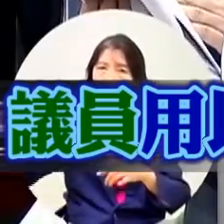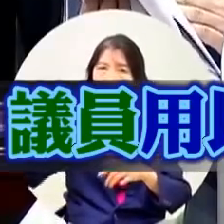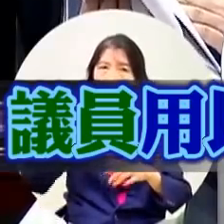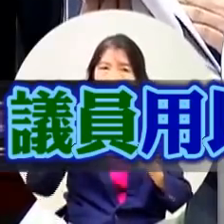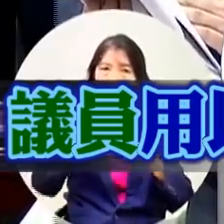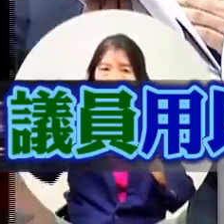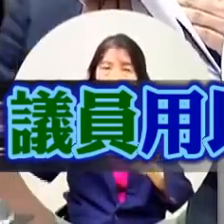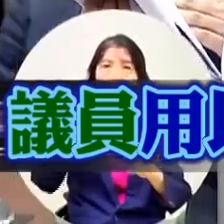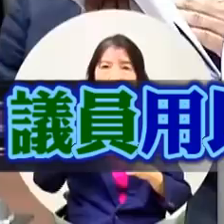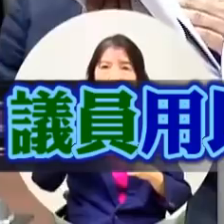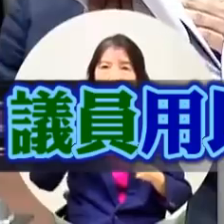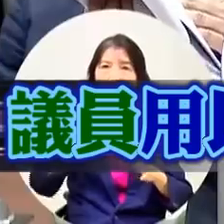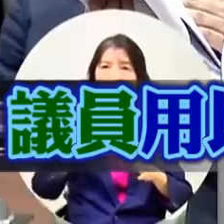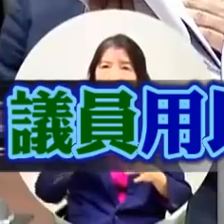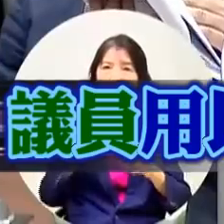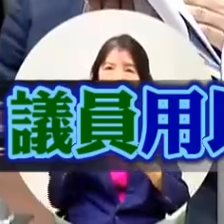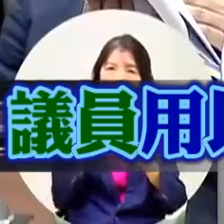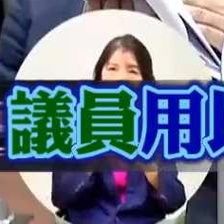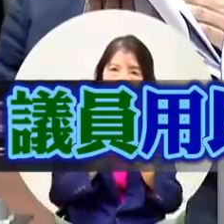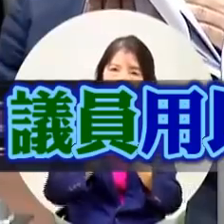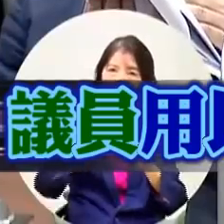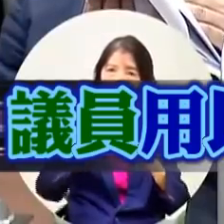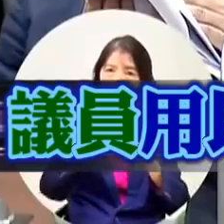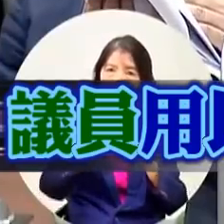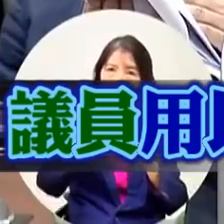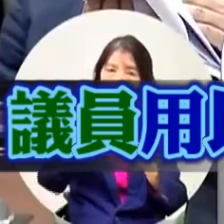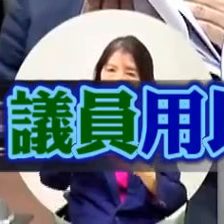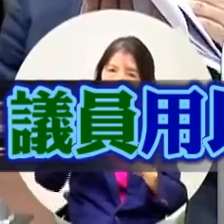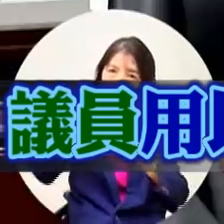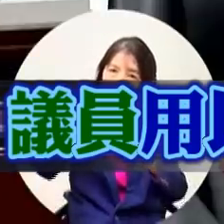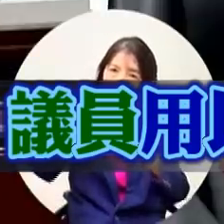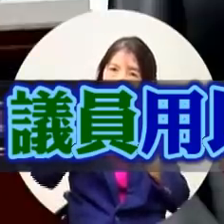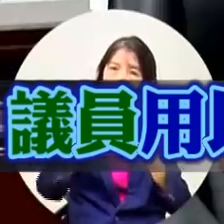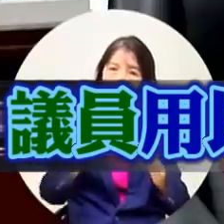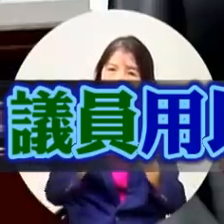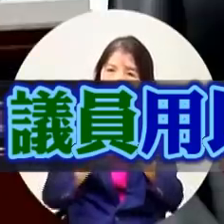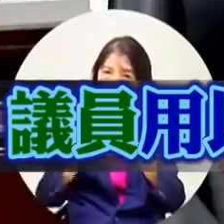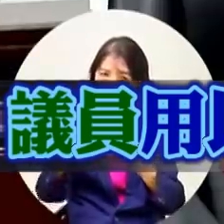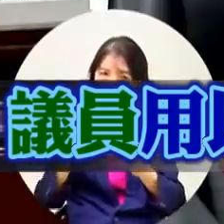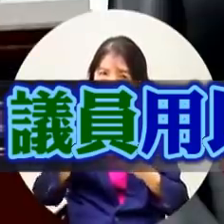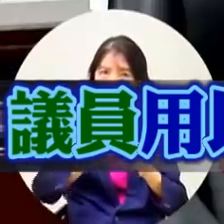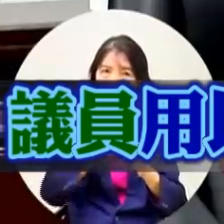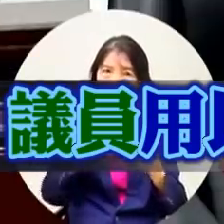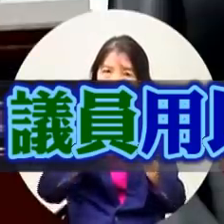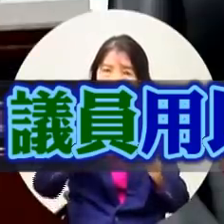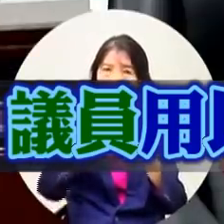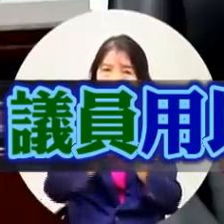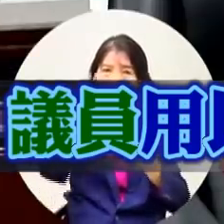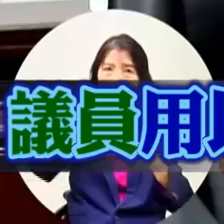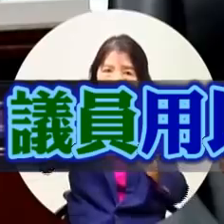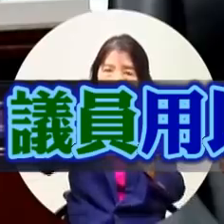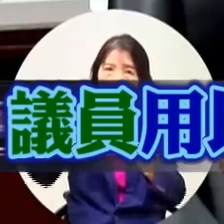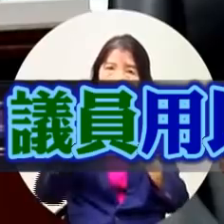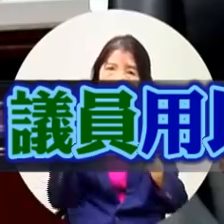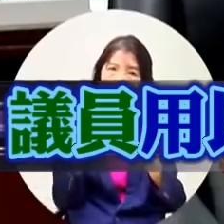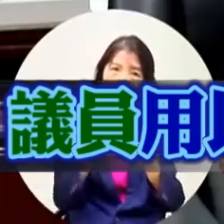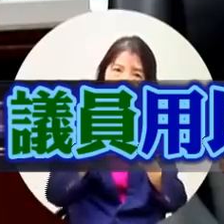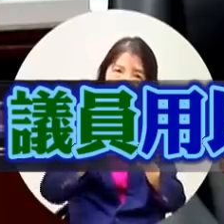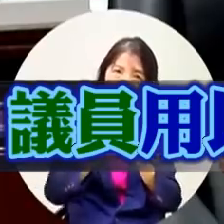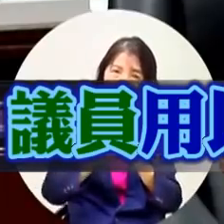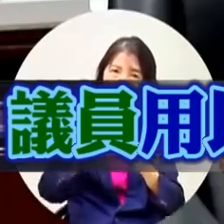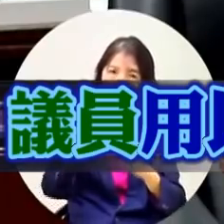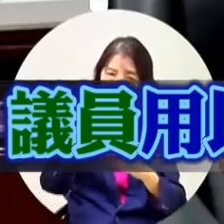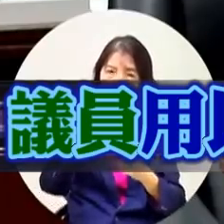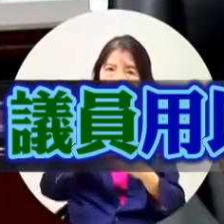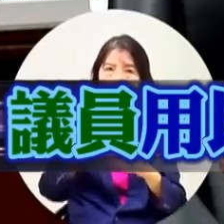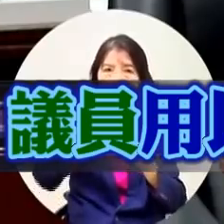曾经有讲过说，这样托育政策的金额，你希望可以增加，也因应这少子化，请教一下市长，你未来会不会增加这样托育的金额？请市长回